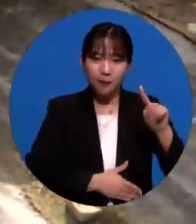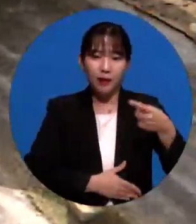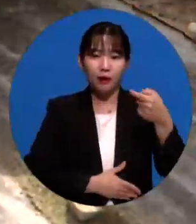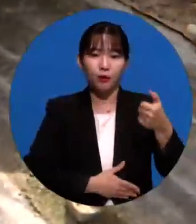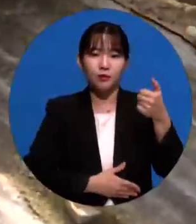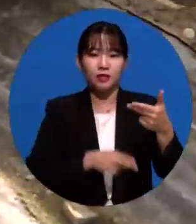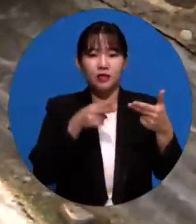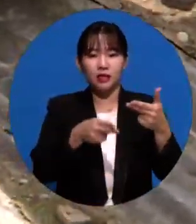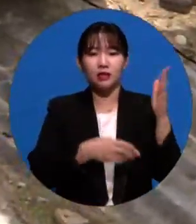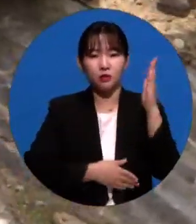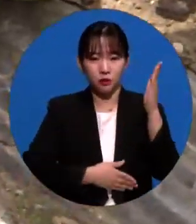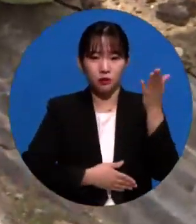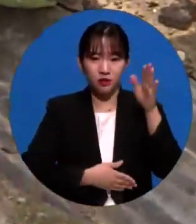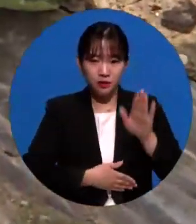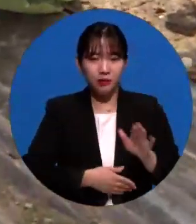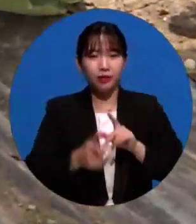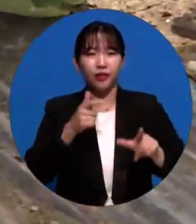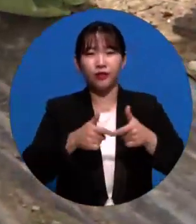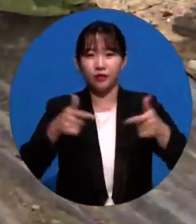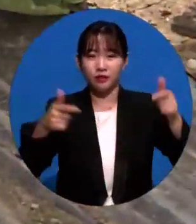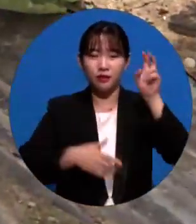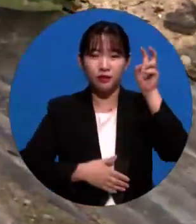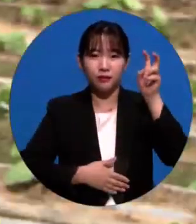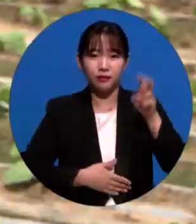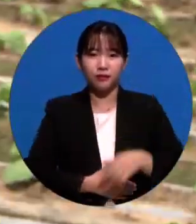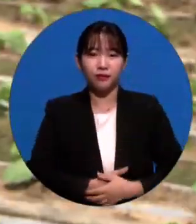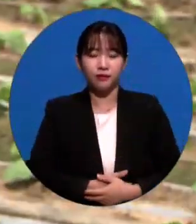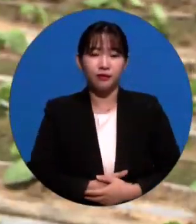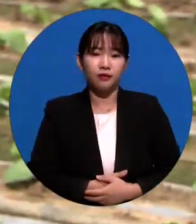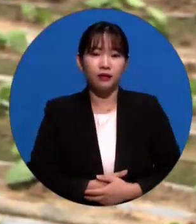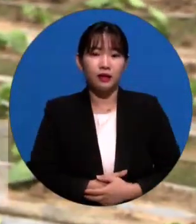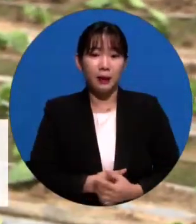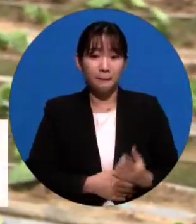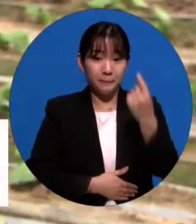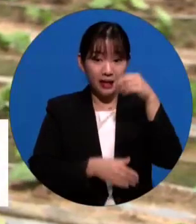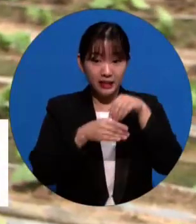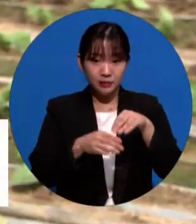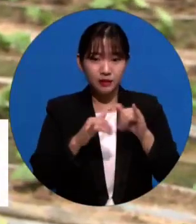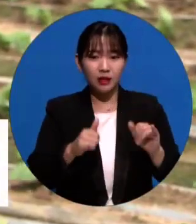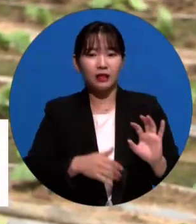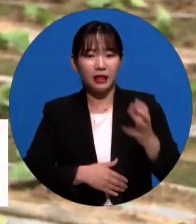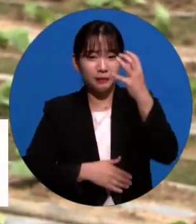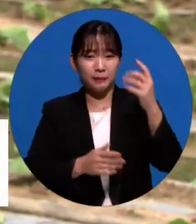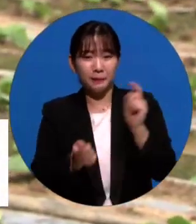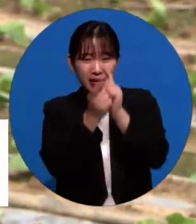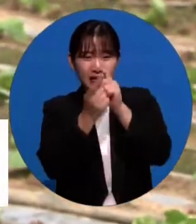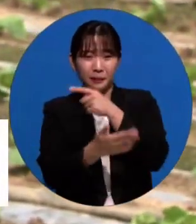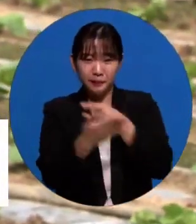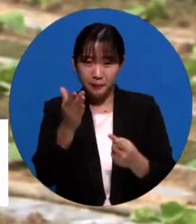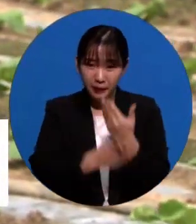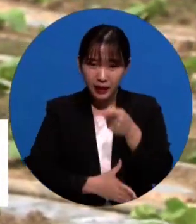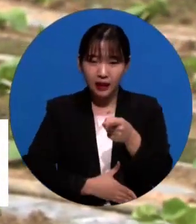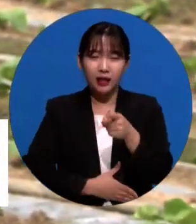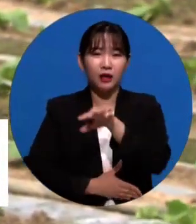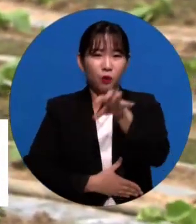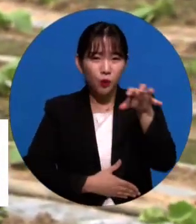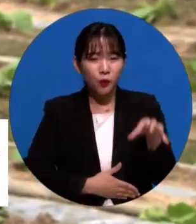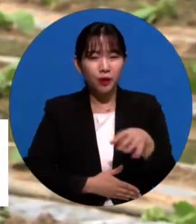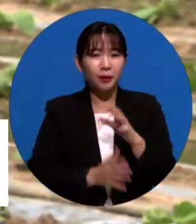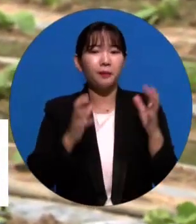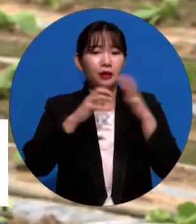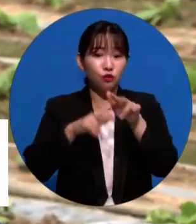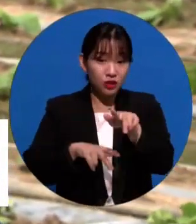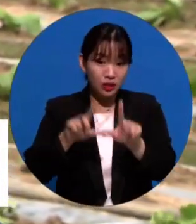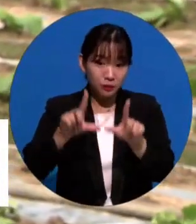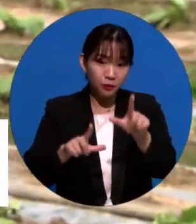정도로 집게 됐지만 피해는 더욱 늘어날 것으로 보입니다 일찍 힘드신 분들이 태풍 많으신 분들이 지금 그 백수들의 지금 이 정도